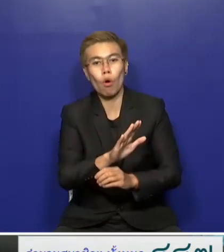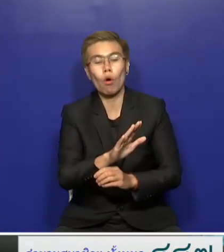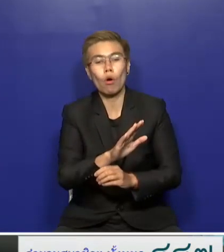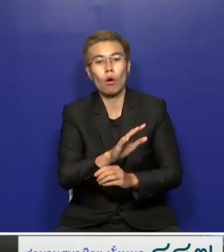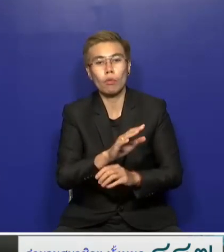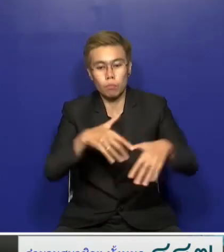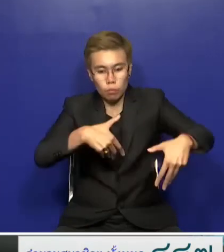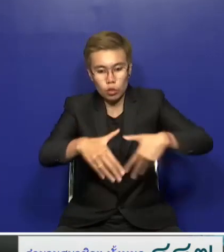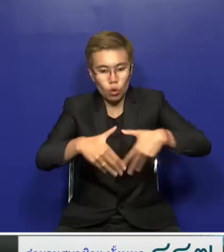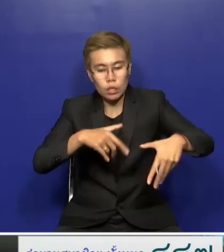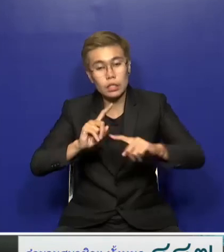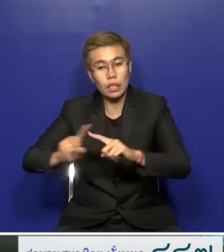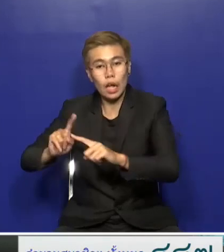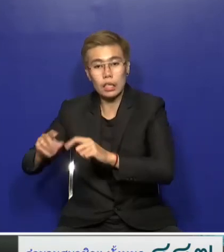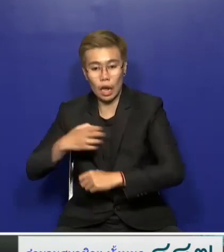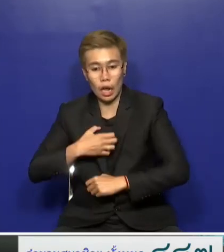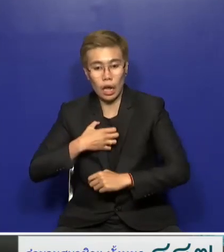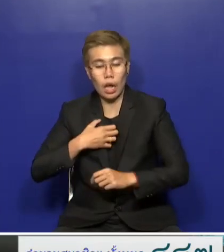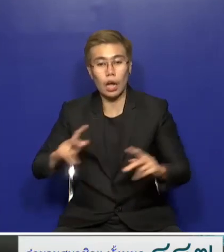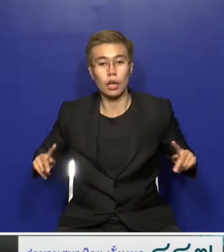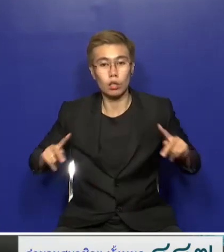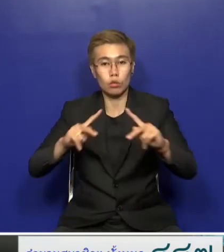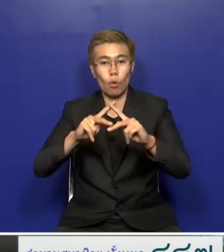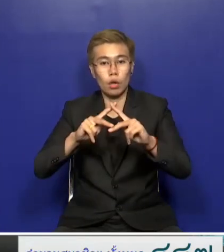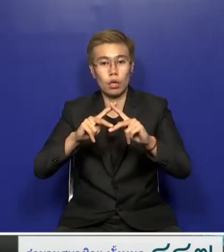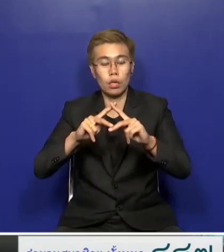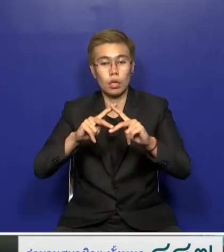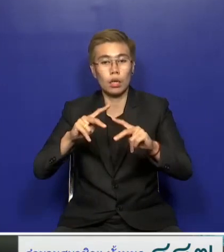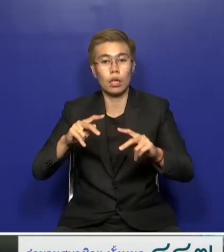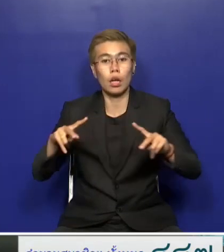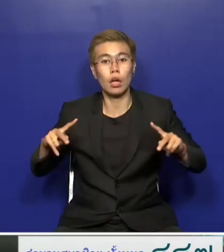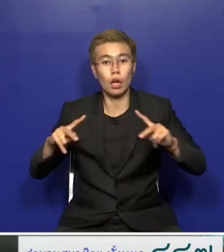ทยอยากจะให้กระทรวงมหาดไทยรีบตัดสินใจเรื่